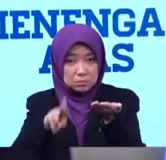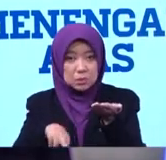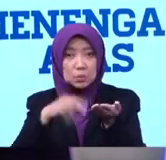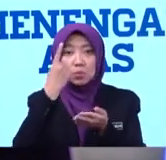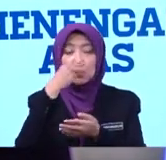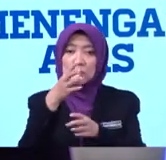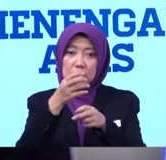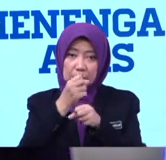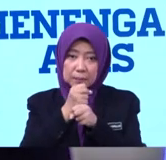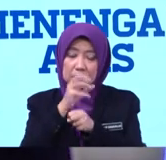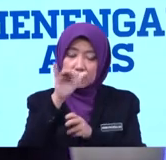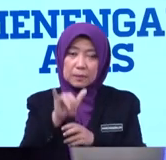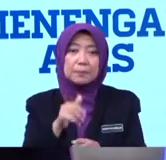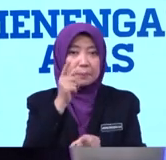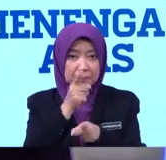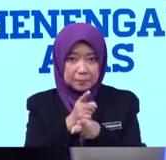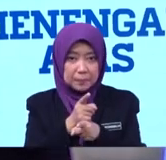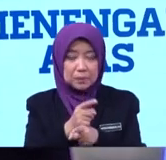yang tepat